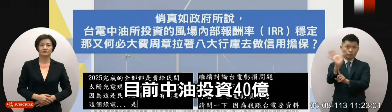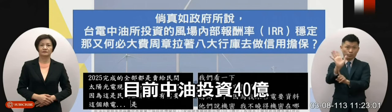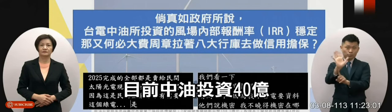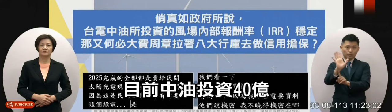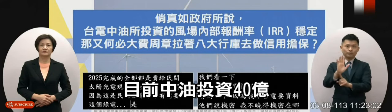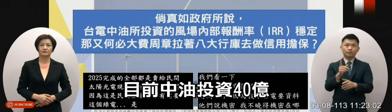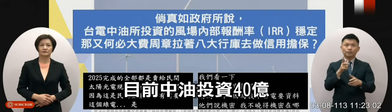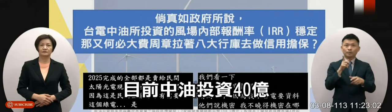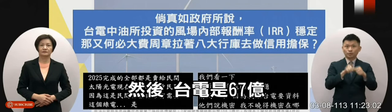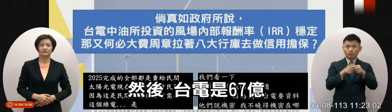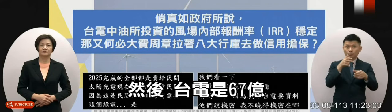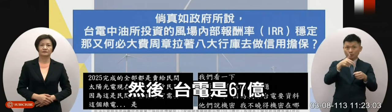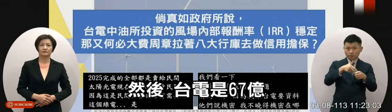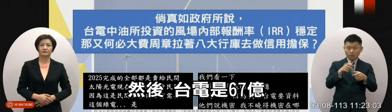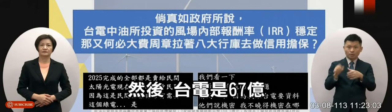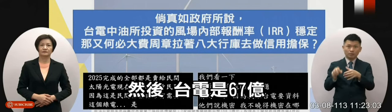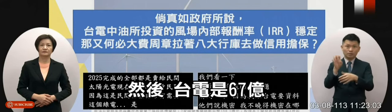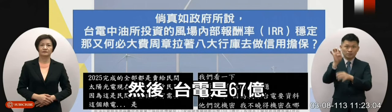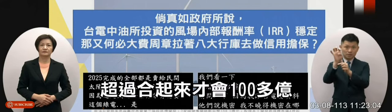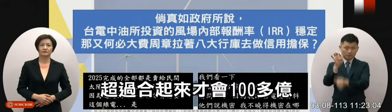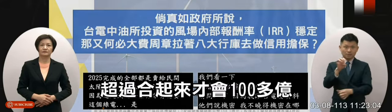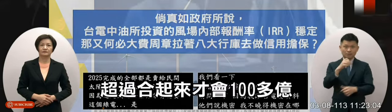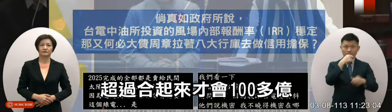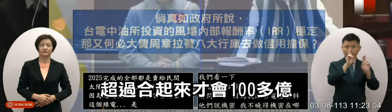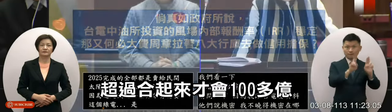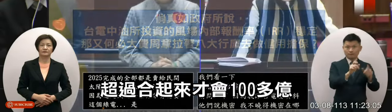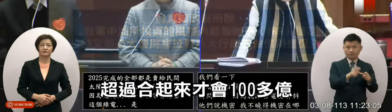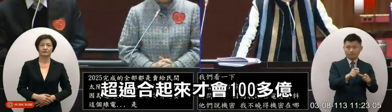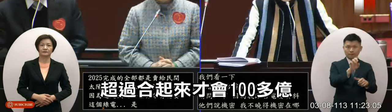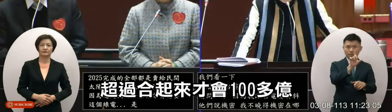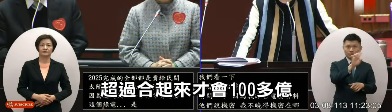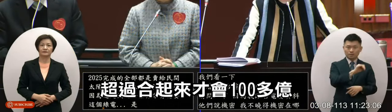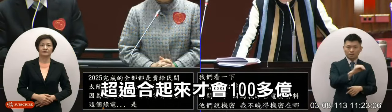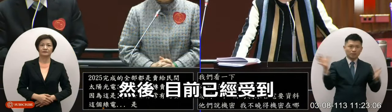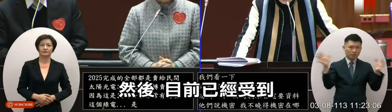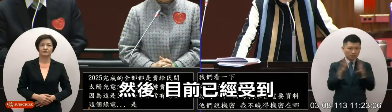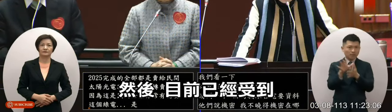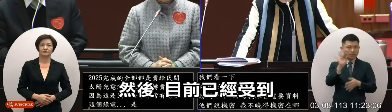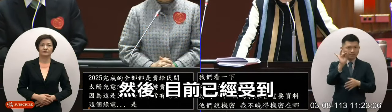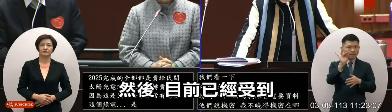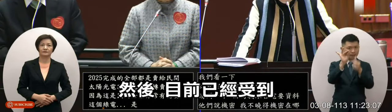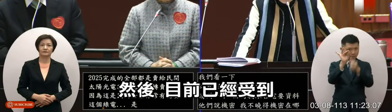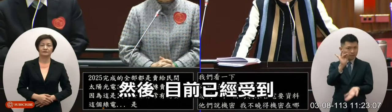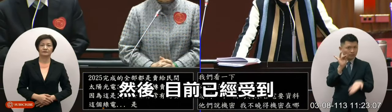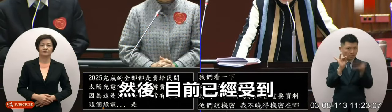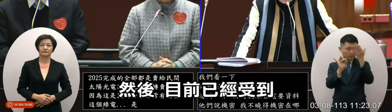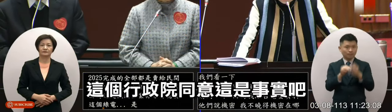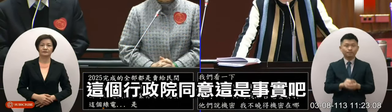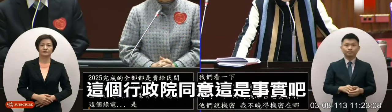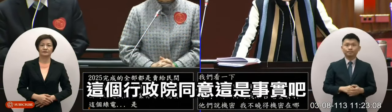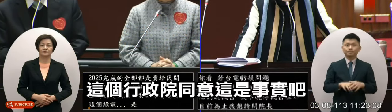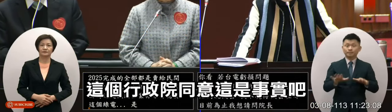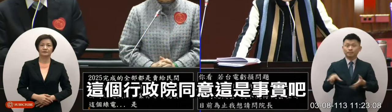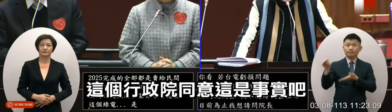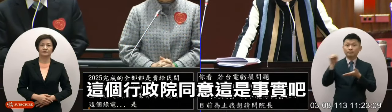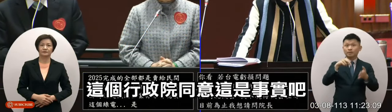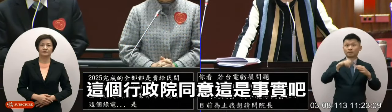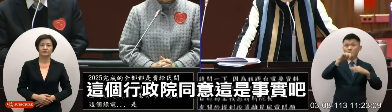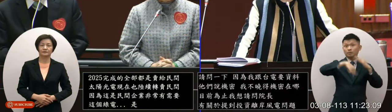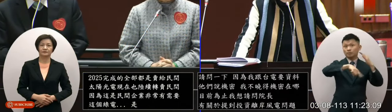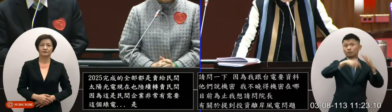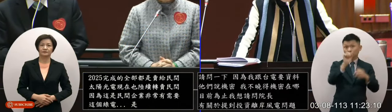资40亿，然后台电是67亿，超过合起来超过100多亿，然后目前已经受到这个行政院同意，这是